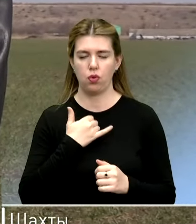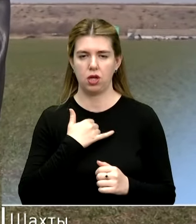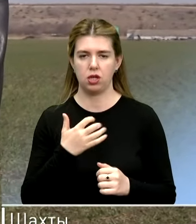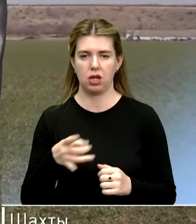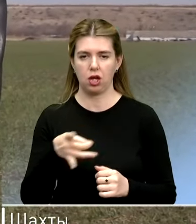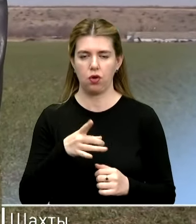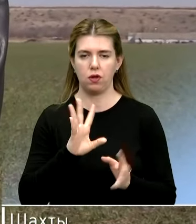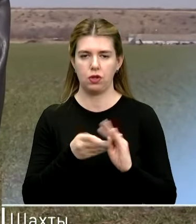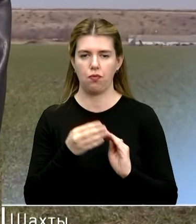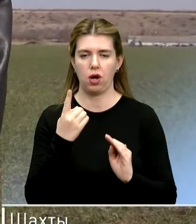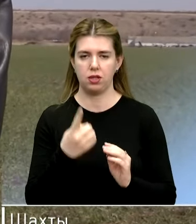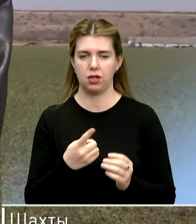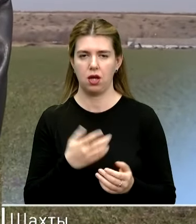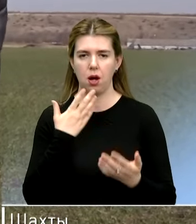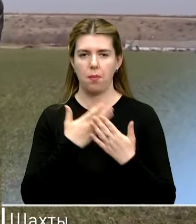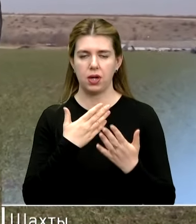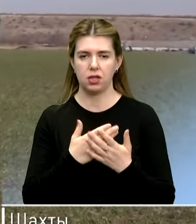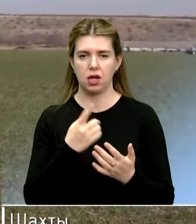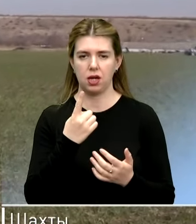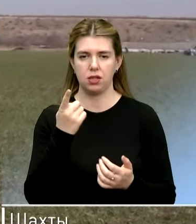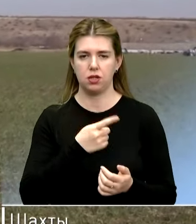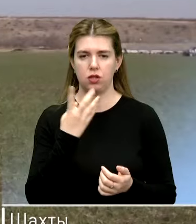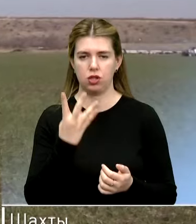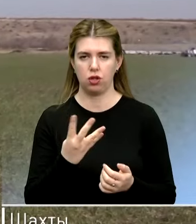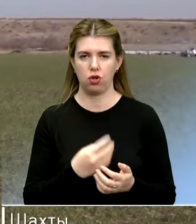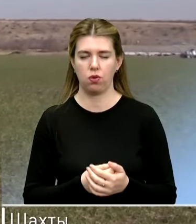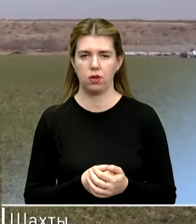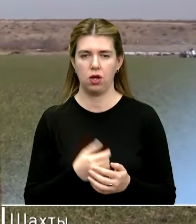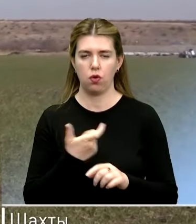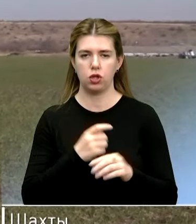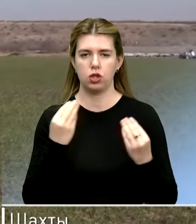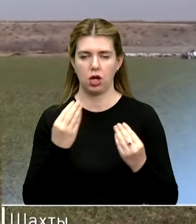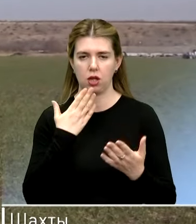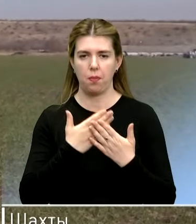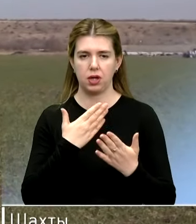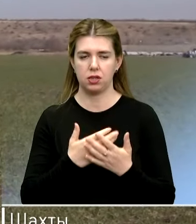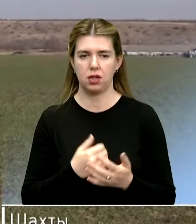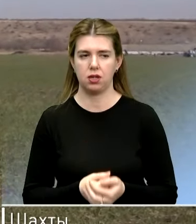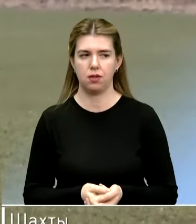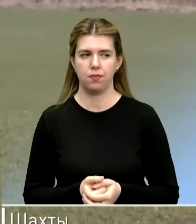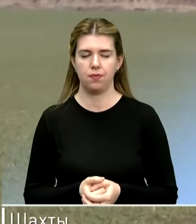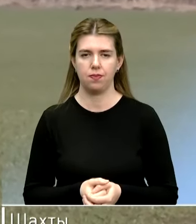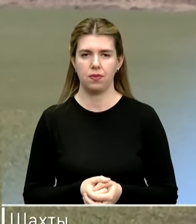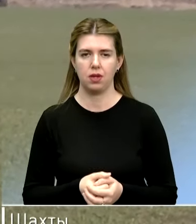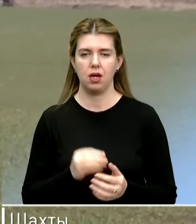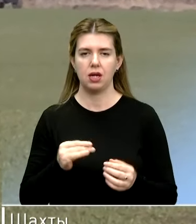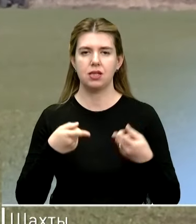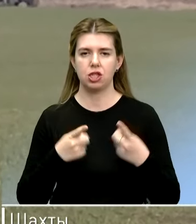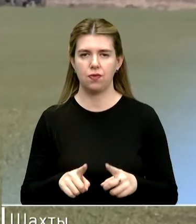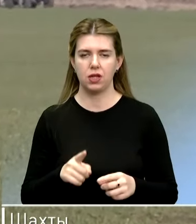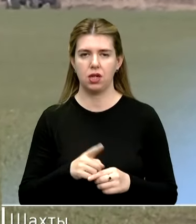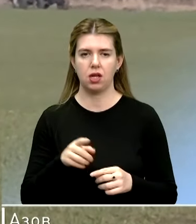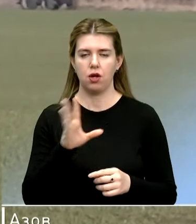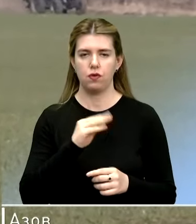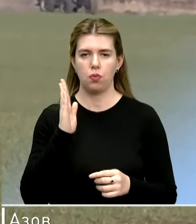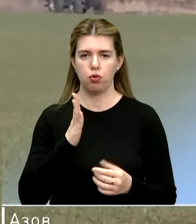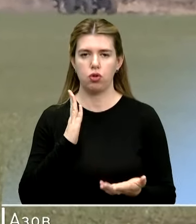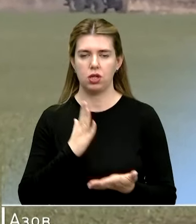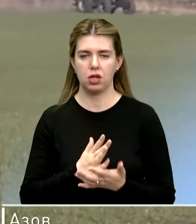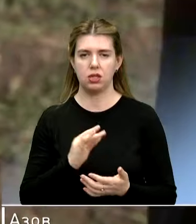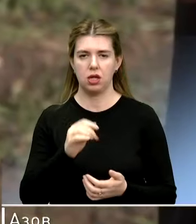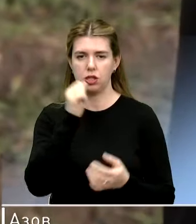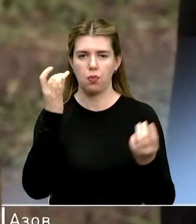регионе где-то один к двум. Но вот показатели один к четырем уже это шикарные показатели. Вот потенциал есть. И действительно, потенциал